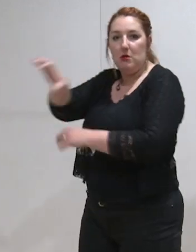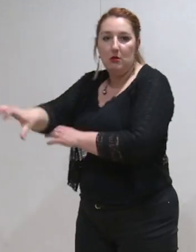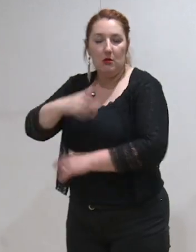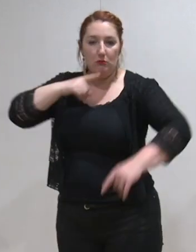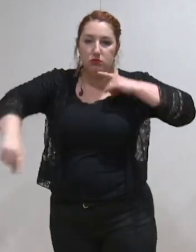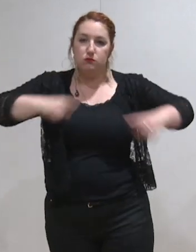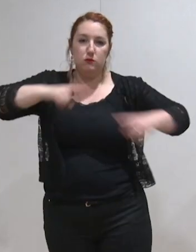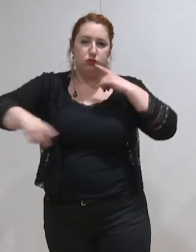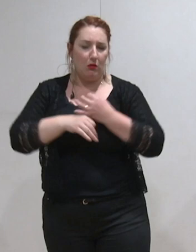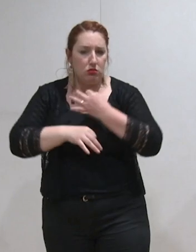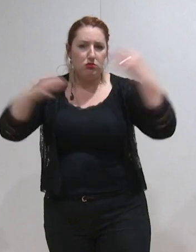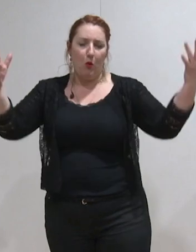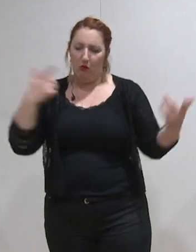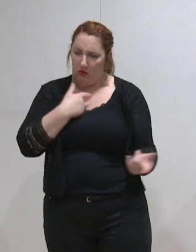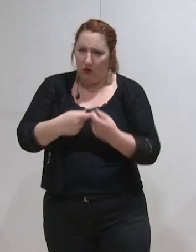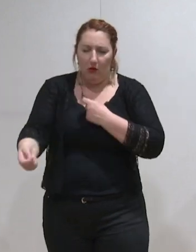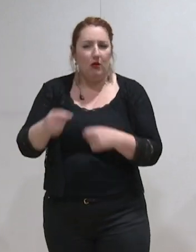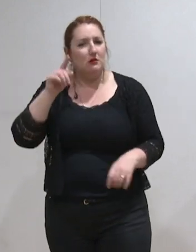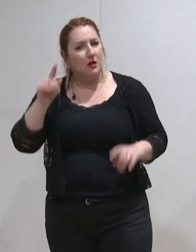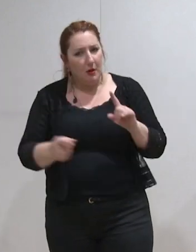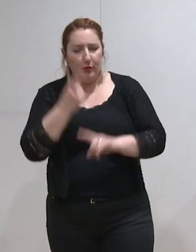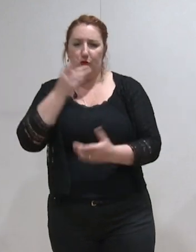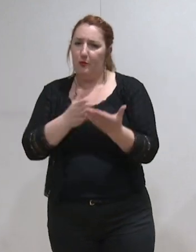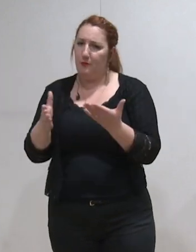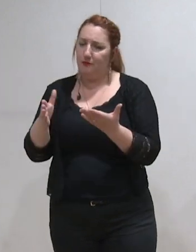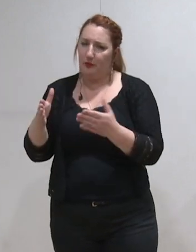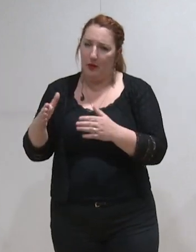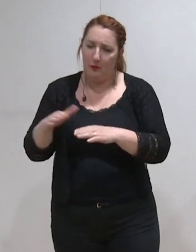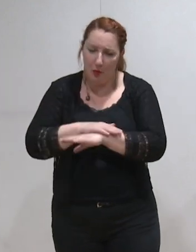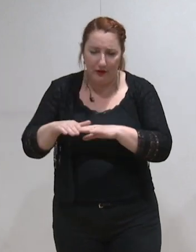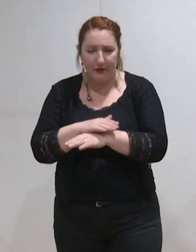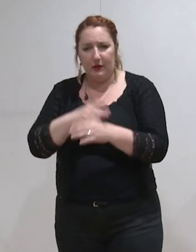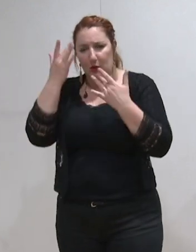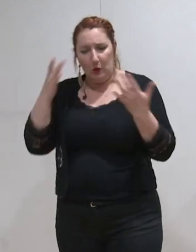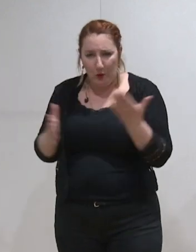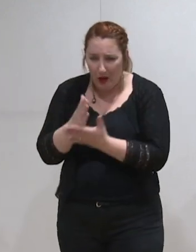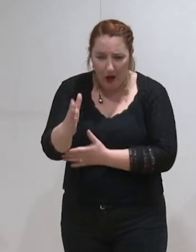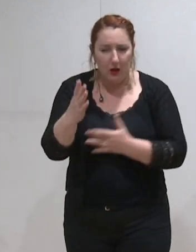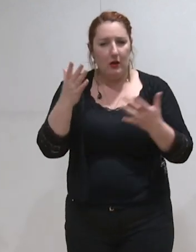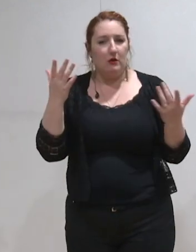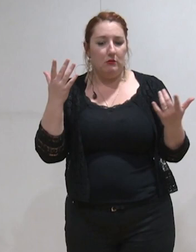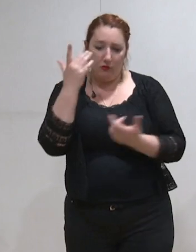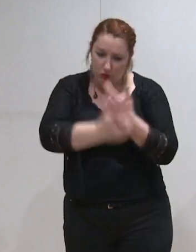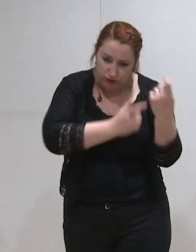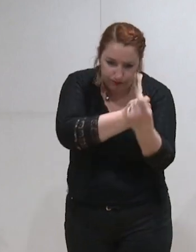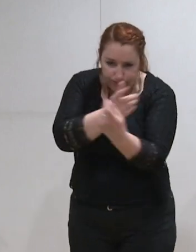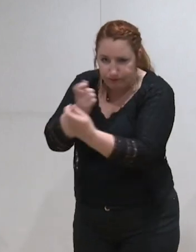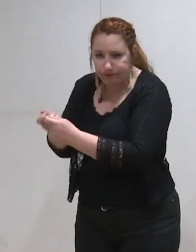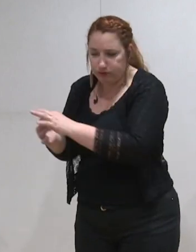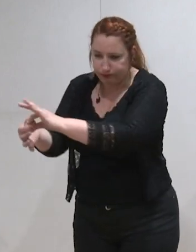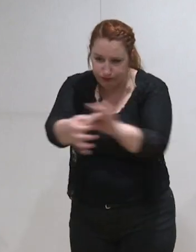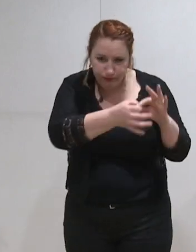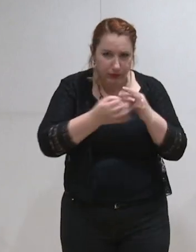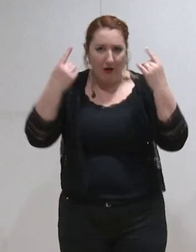autoritaire vous devez inscrire la politique culturelle municipale dans une vision partagée avec les acteurs de terrain avec l'État avec les autres